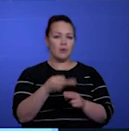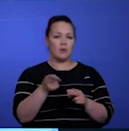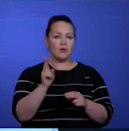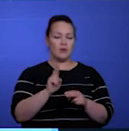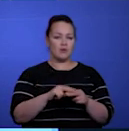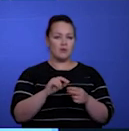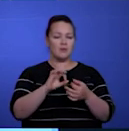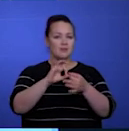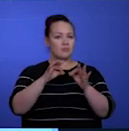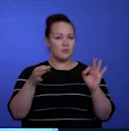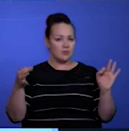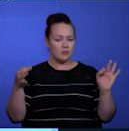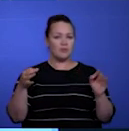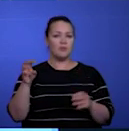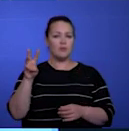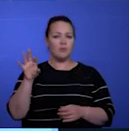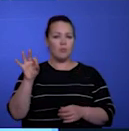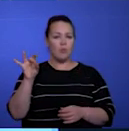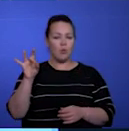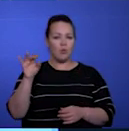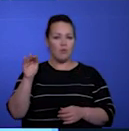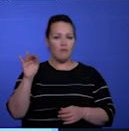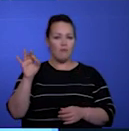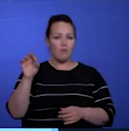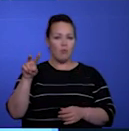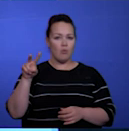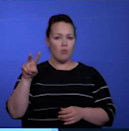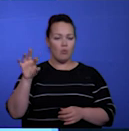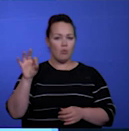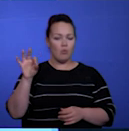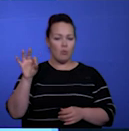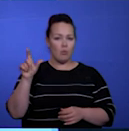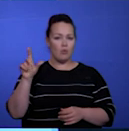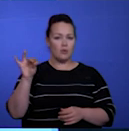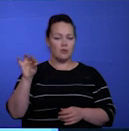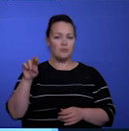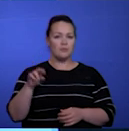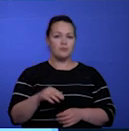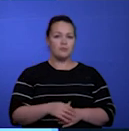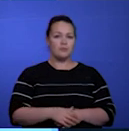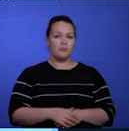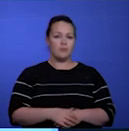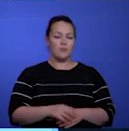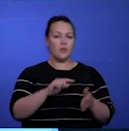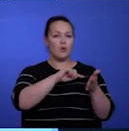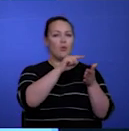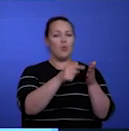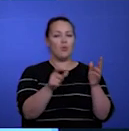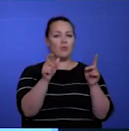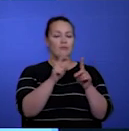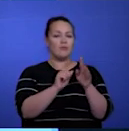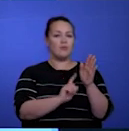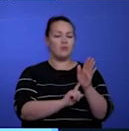синтаксически и морфологический разбор раз уже начали мы с вами разбирать корни в словах